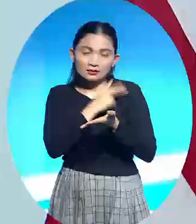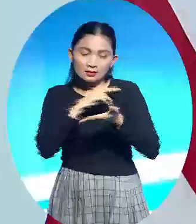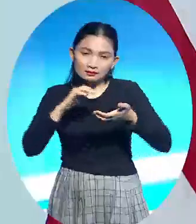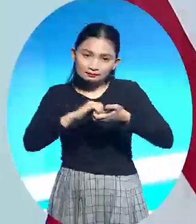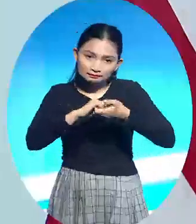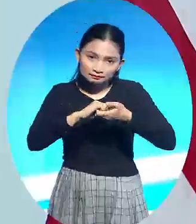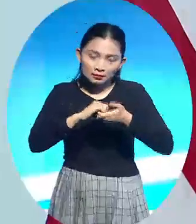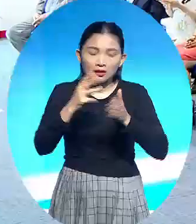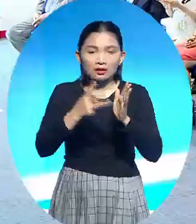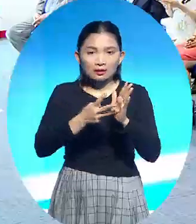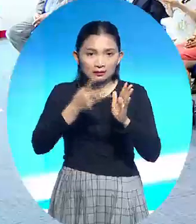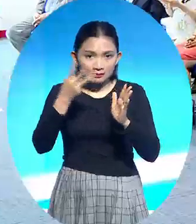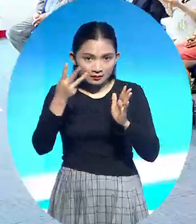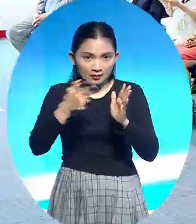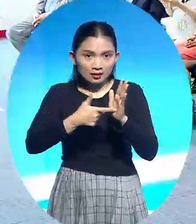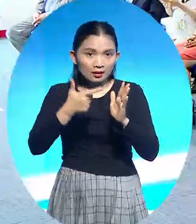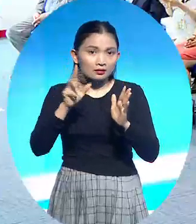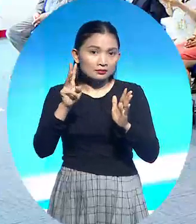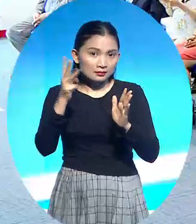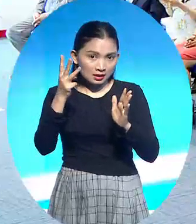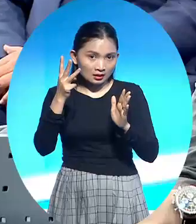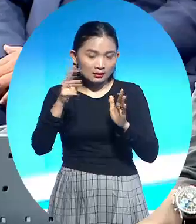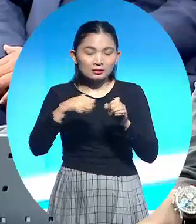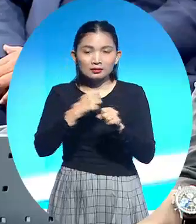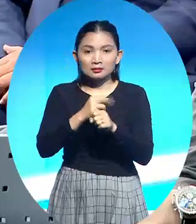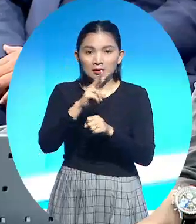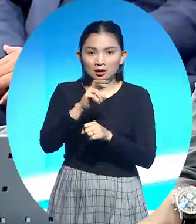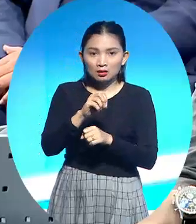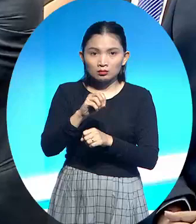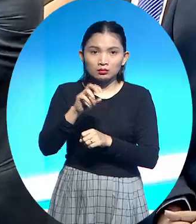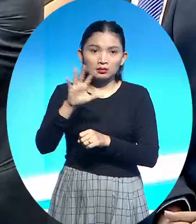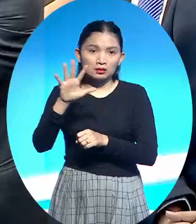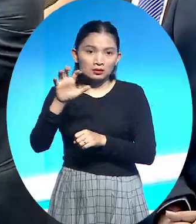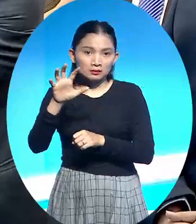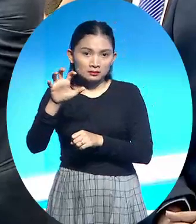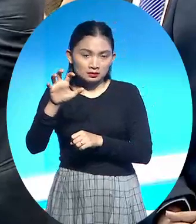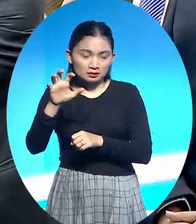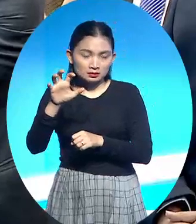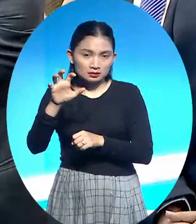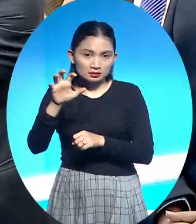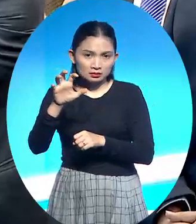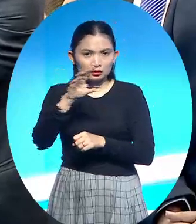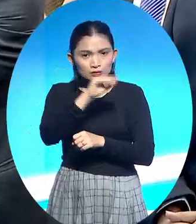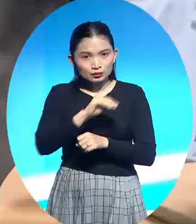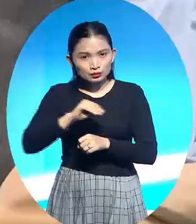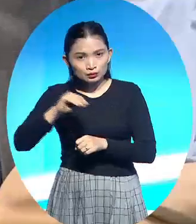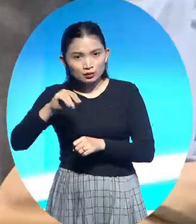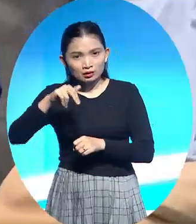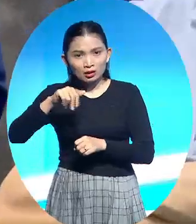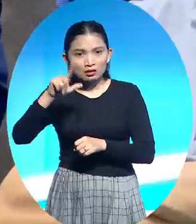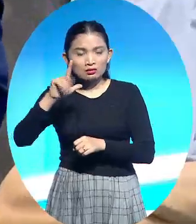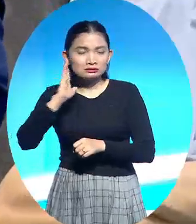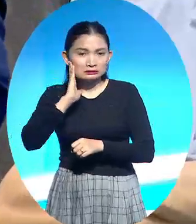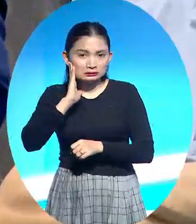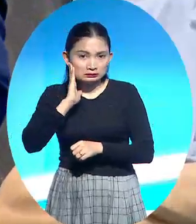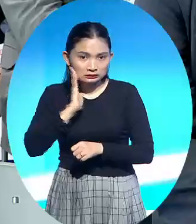tiêu đạt phát thải ròng bằng không vào năm 2050 và thúc đẩy tiến trình chuyển tiếp sang năng lượng sạch như đã cam kết trong